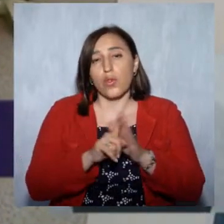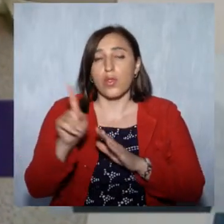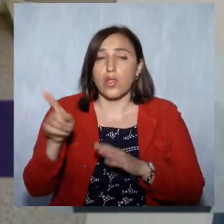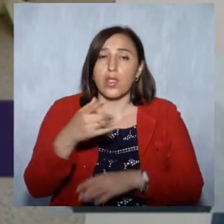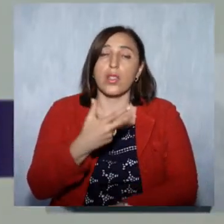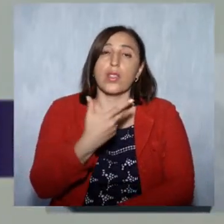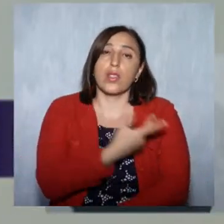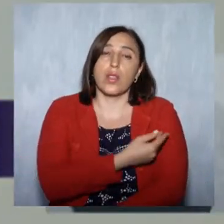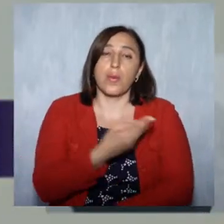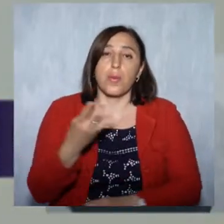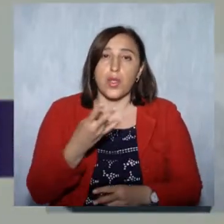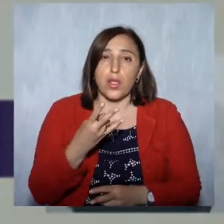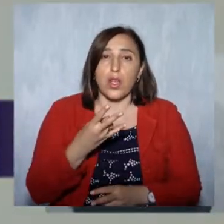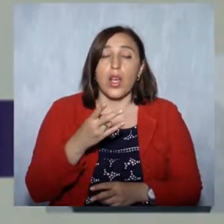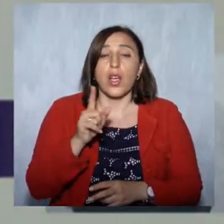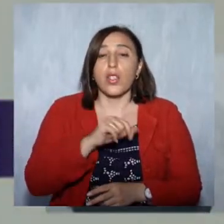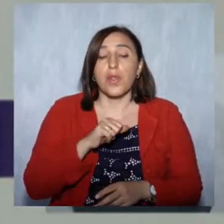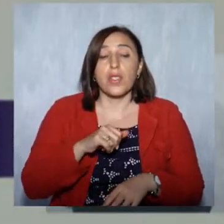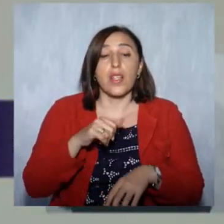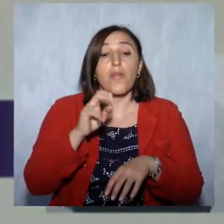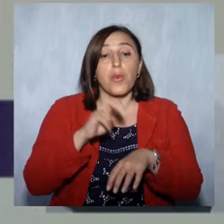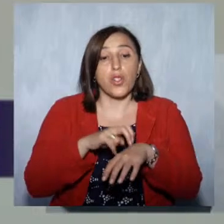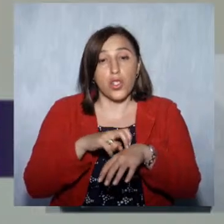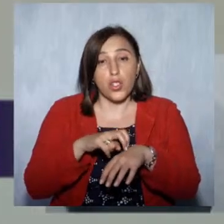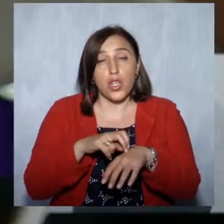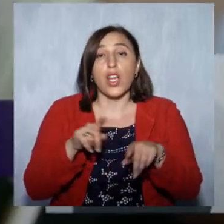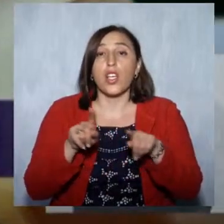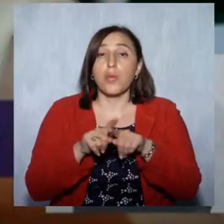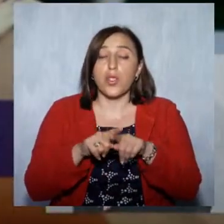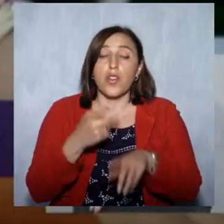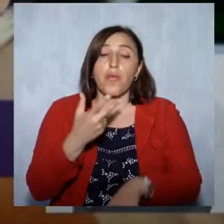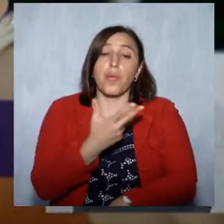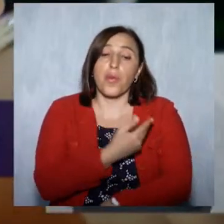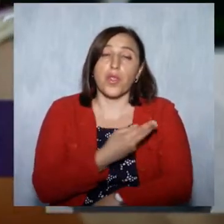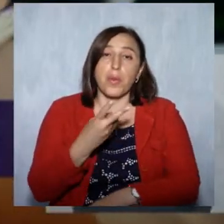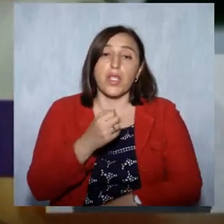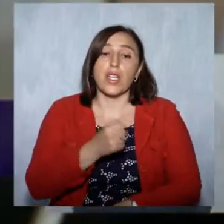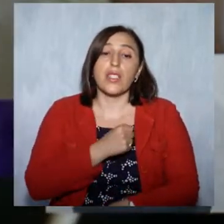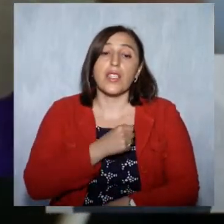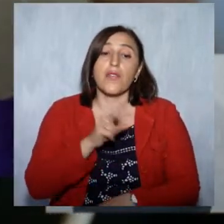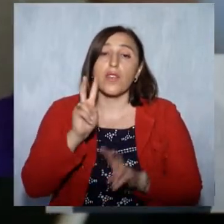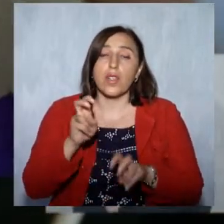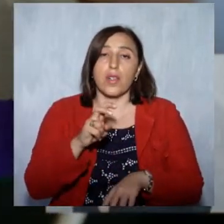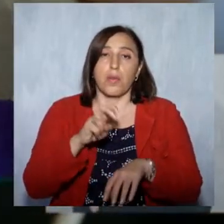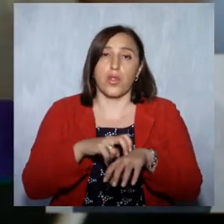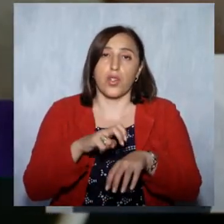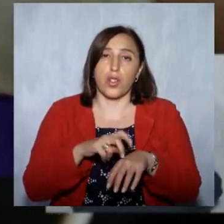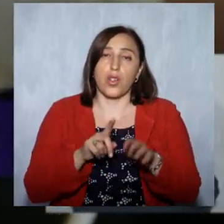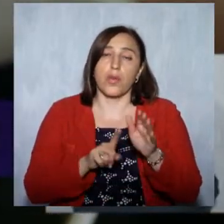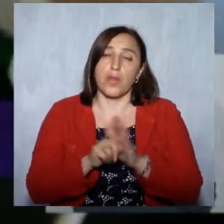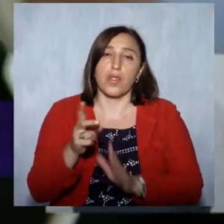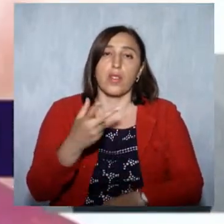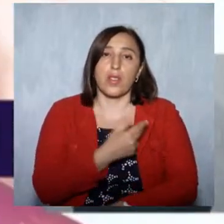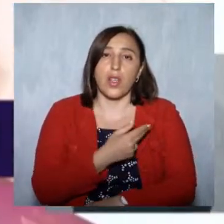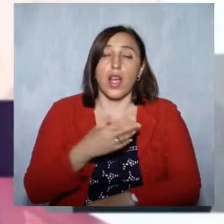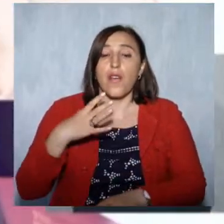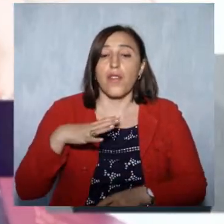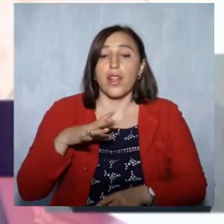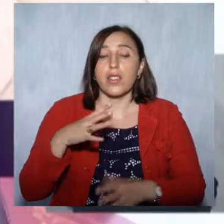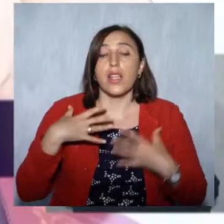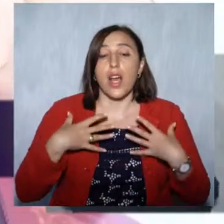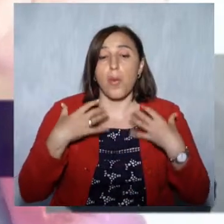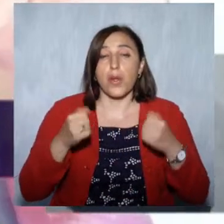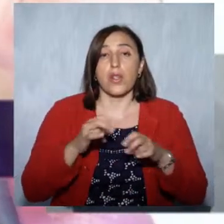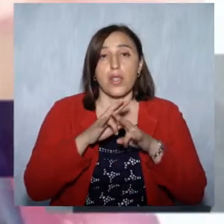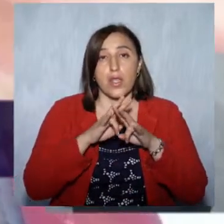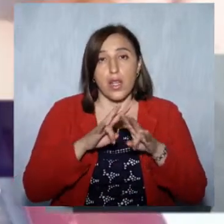Այսուհետ քաղաքացիական բժիշկներից բացի պատվաստումներով զբաղվելու են նաև զինվորական հոսպիտալների աշխատակիցները։ Վրաստանի